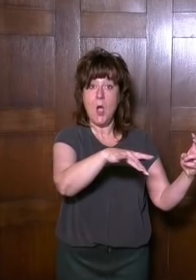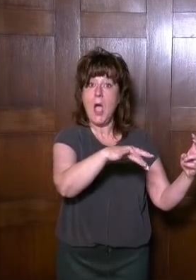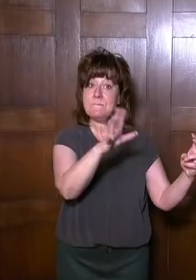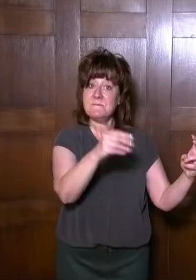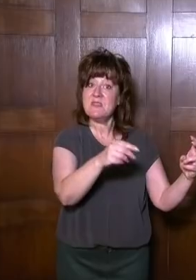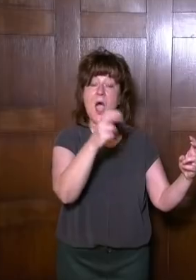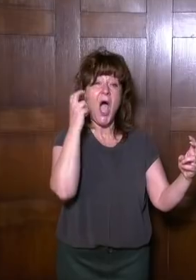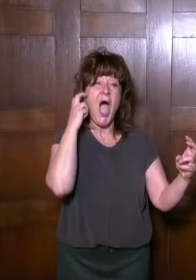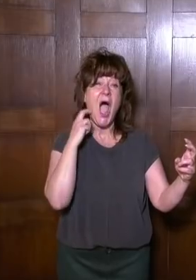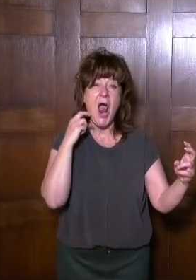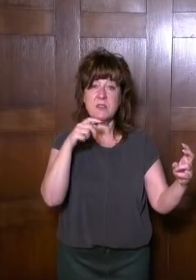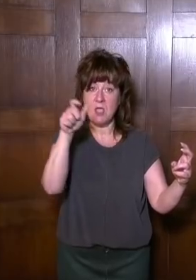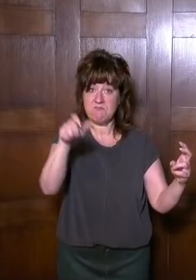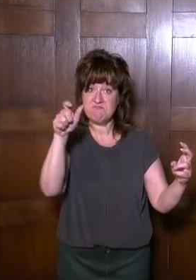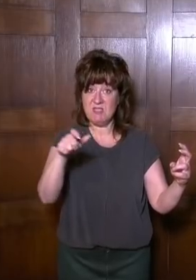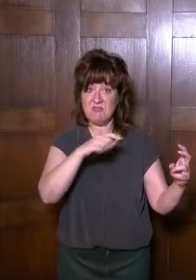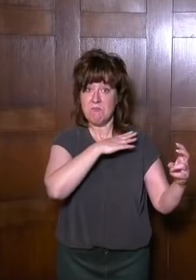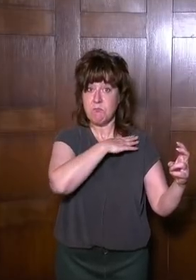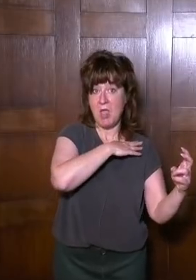alten Leuten stattfindet.